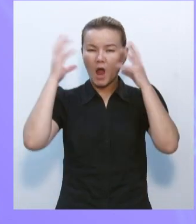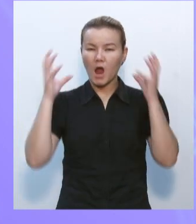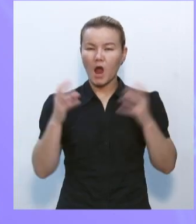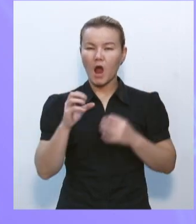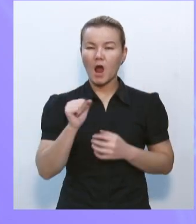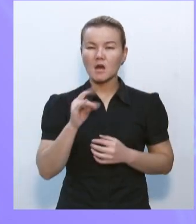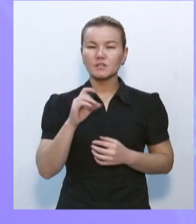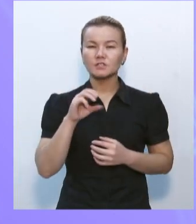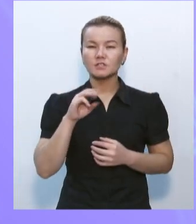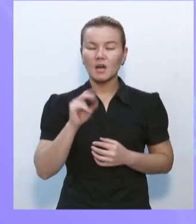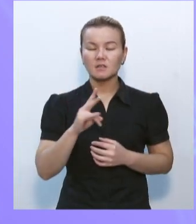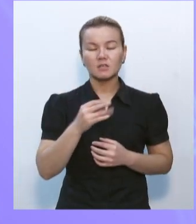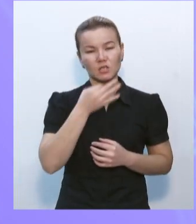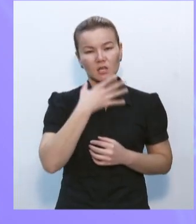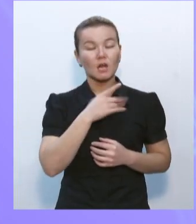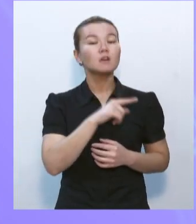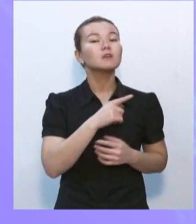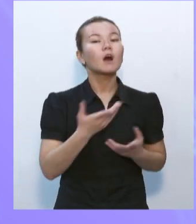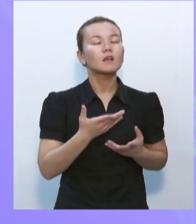жагат. Асагачы?